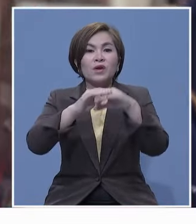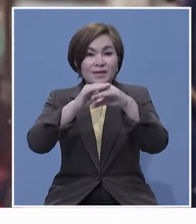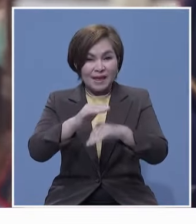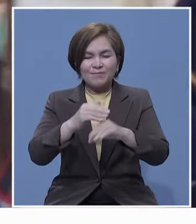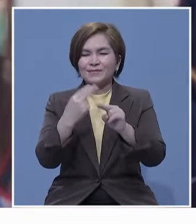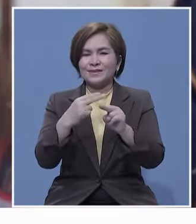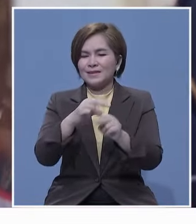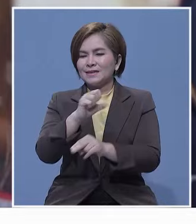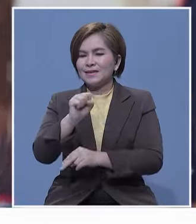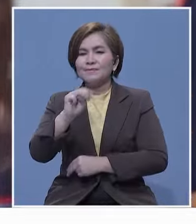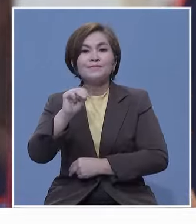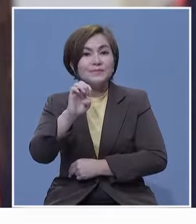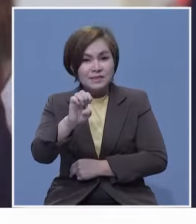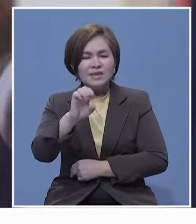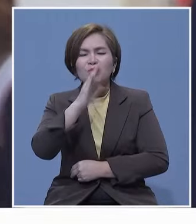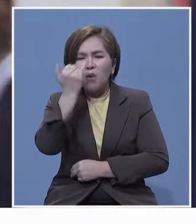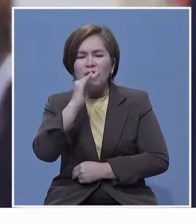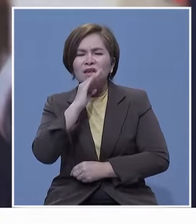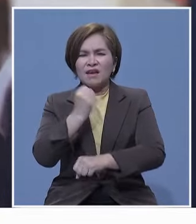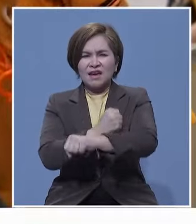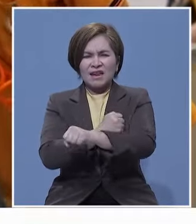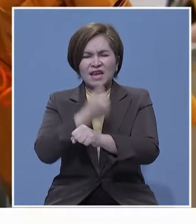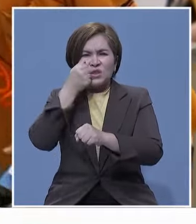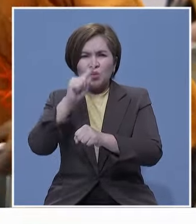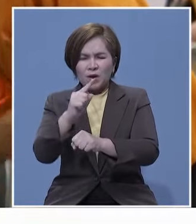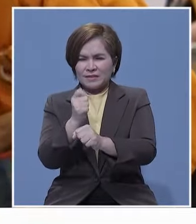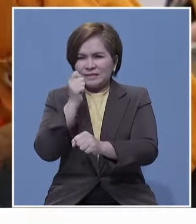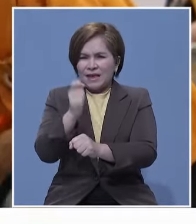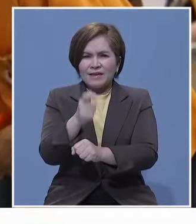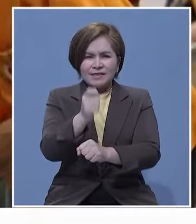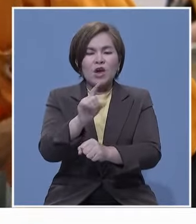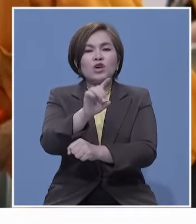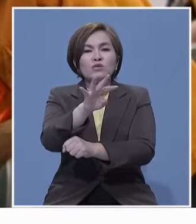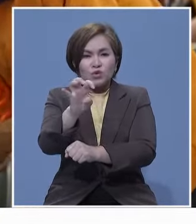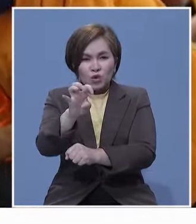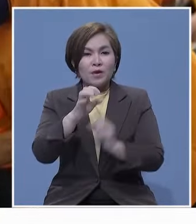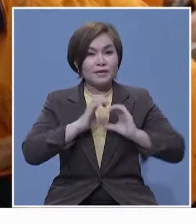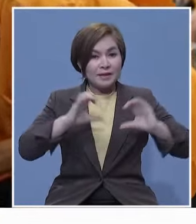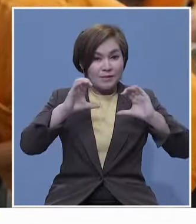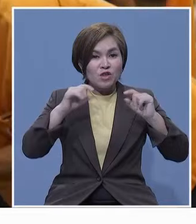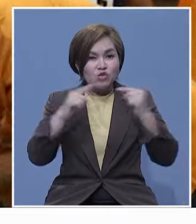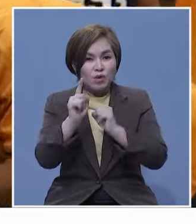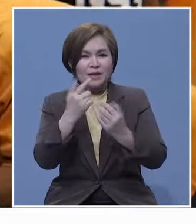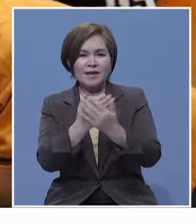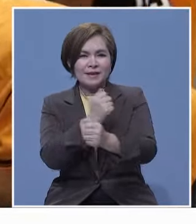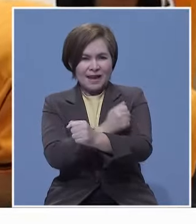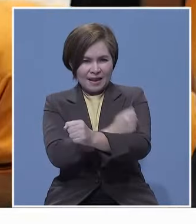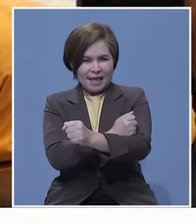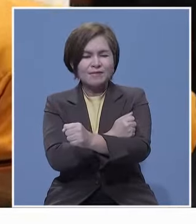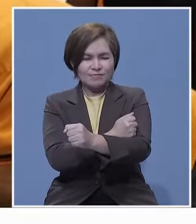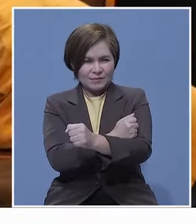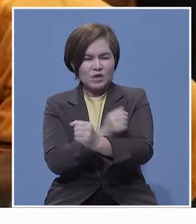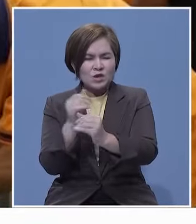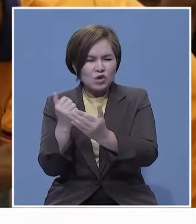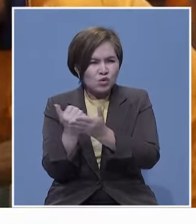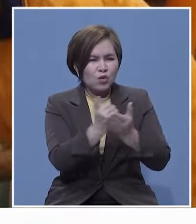ขนาดเล็กนะครับถ้าขึ้นค่าแรงเป็น 400บาทรัฐจะเพิ่มค่าลดหย่อนจากการจ่ายค่าแรงเพื่อมาชดเชย